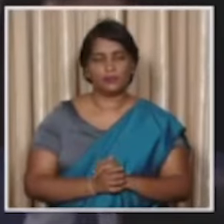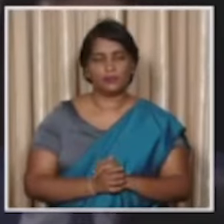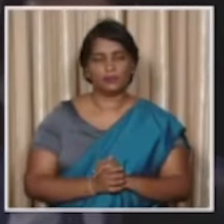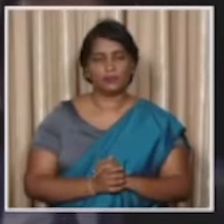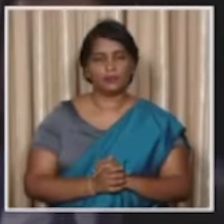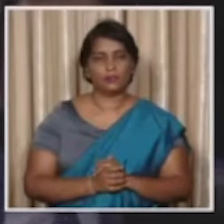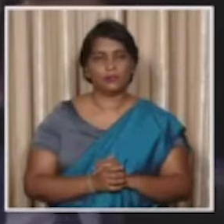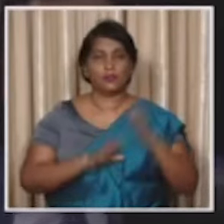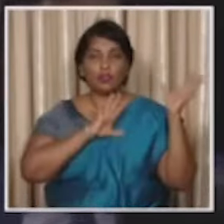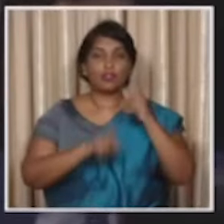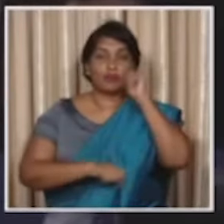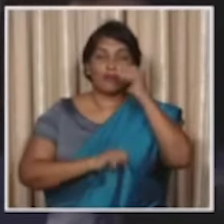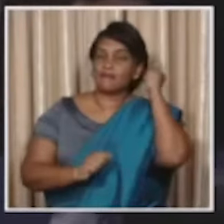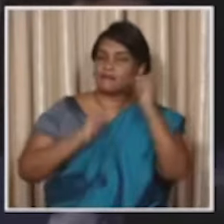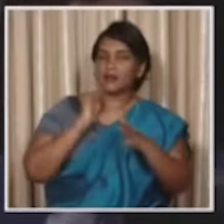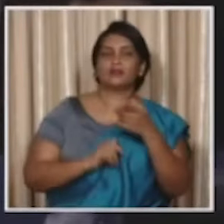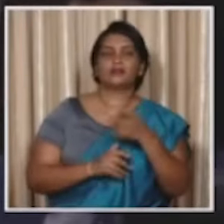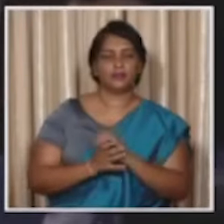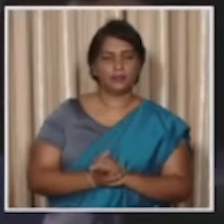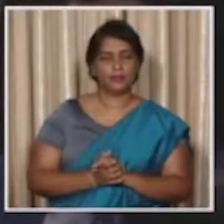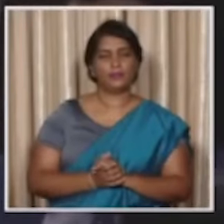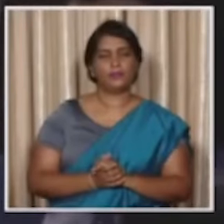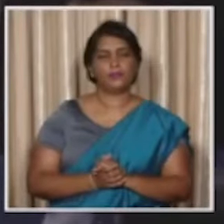ගණන් හදලා ආව ජනතාවට තපහස කරන්න හදනවා.